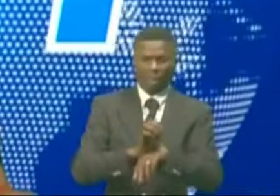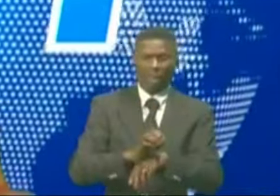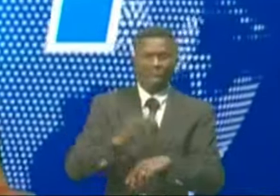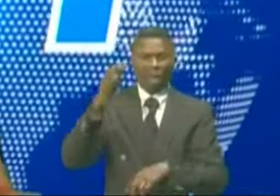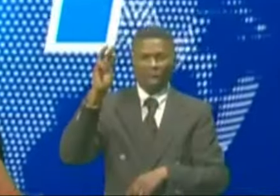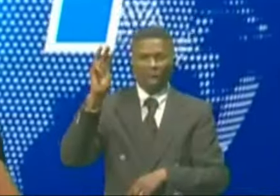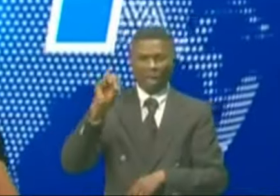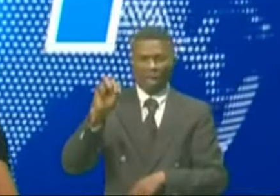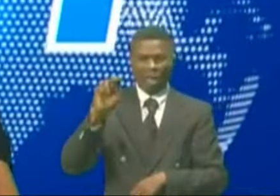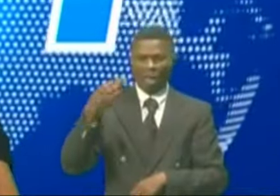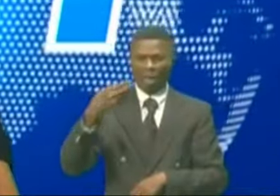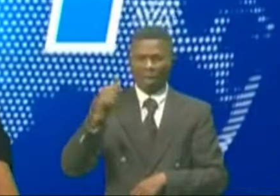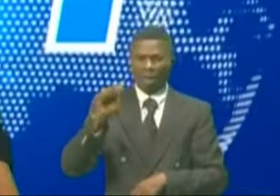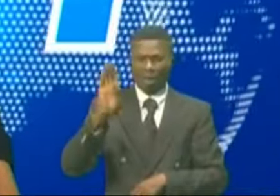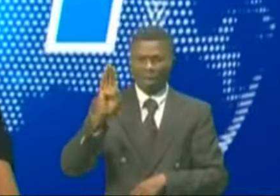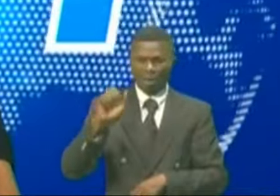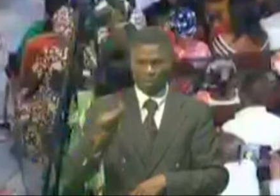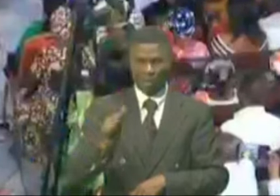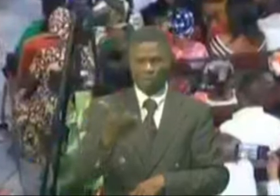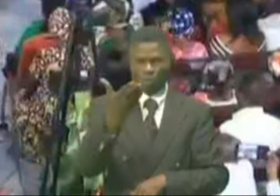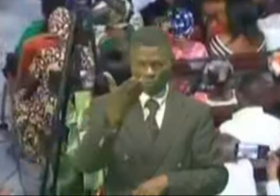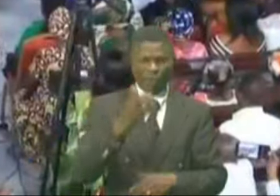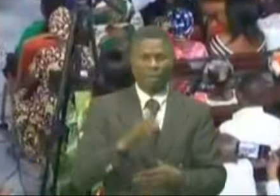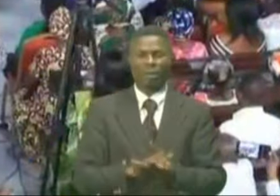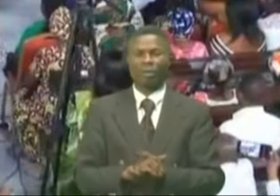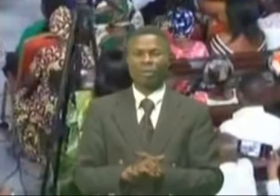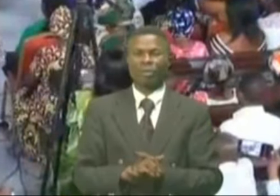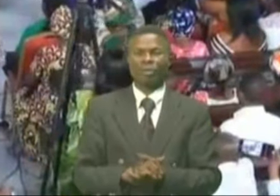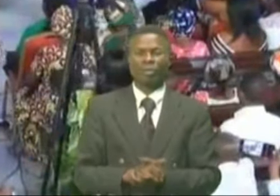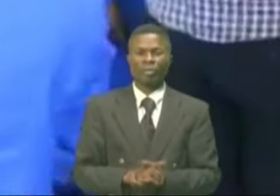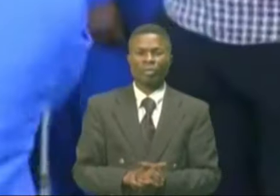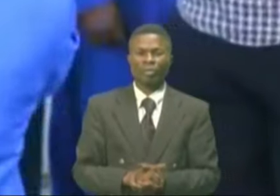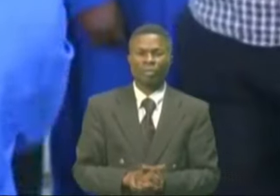Banono Mantsekumingele pour les reportages.